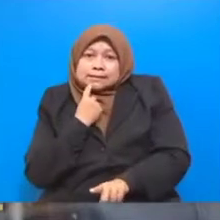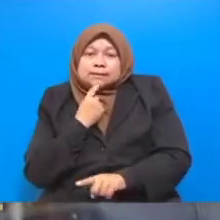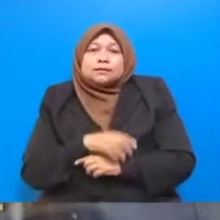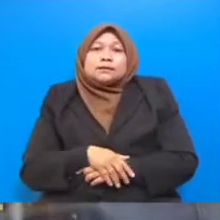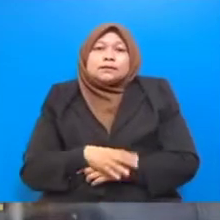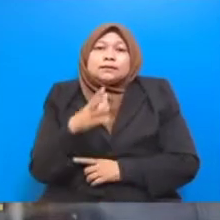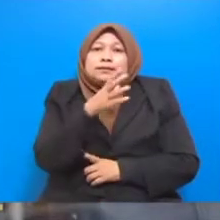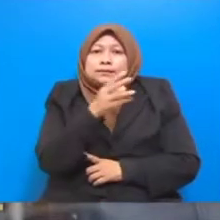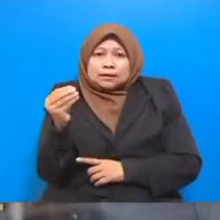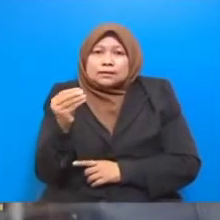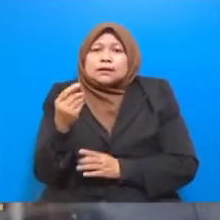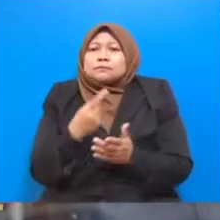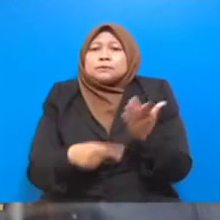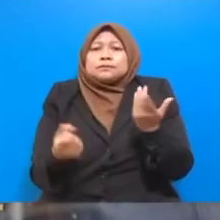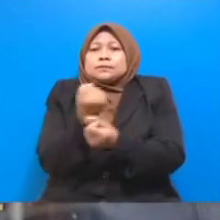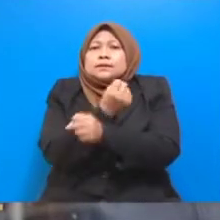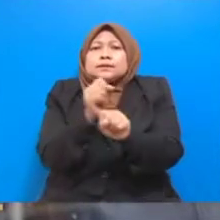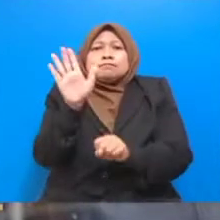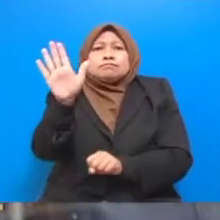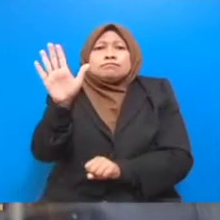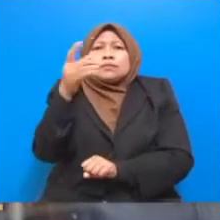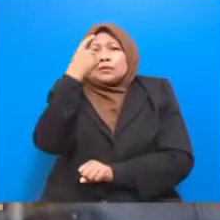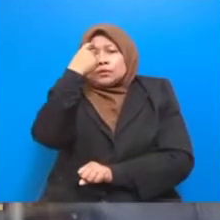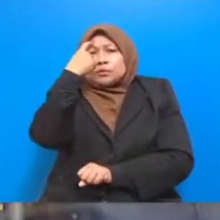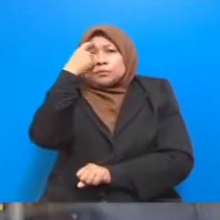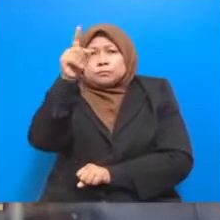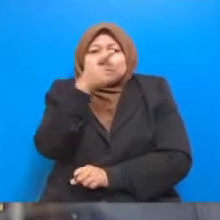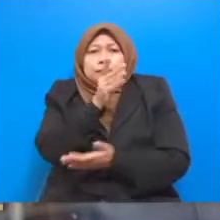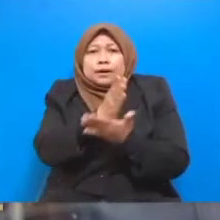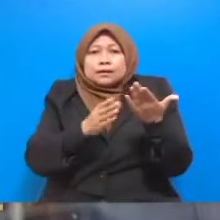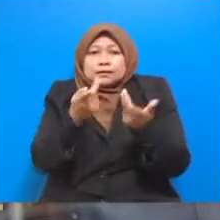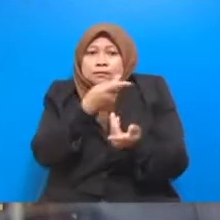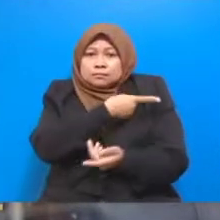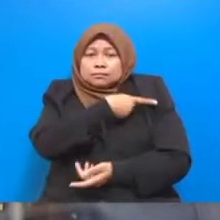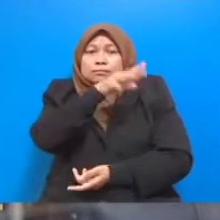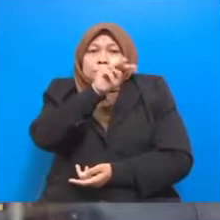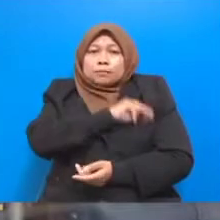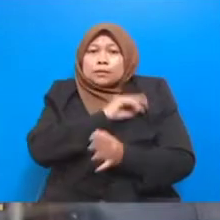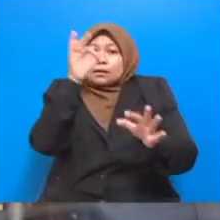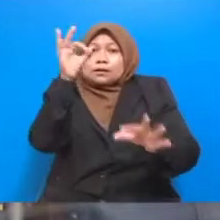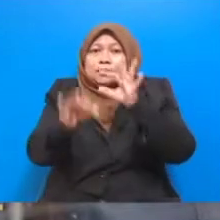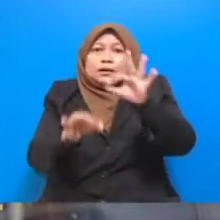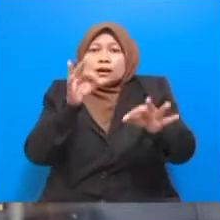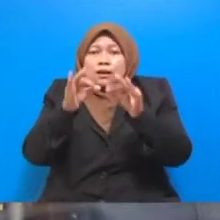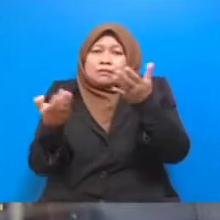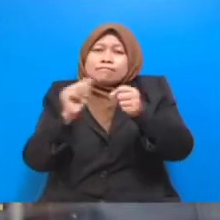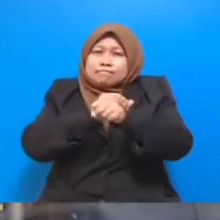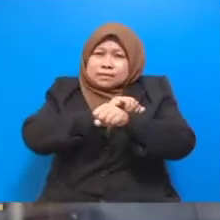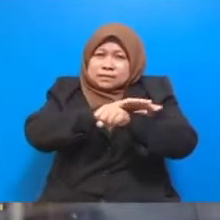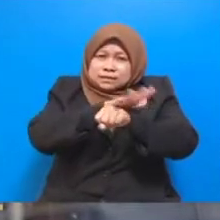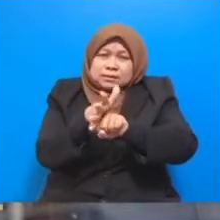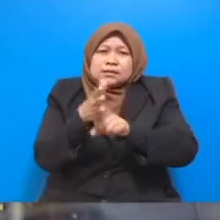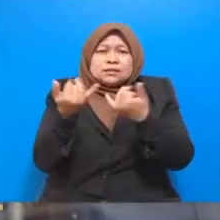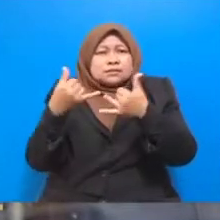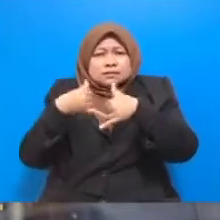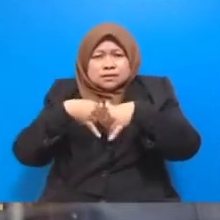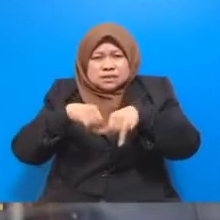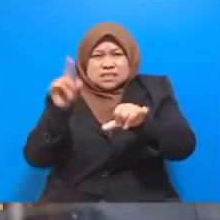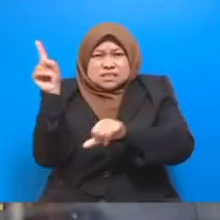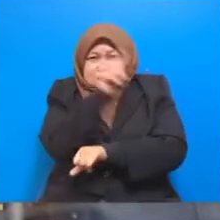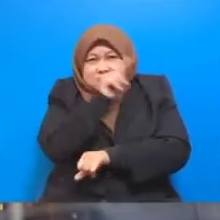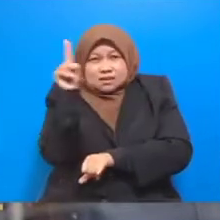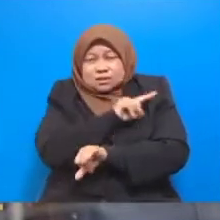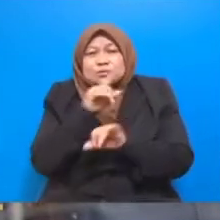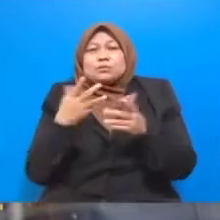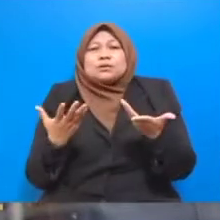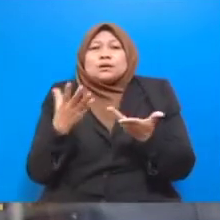dan apakah persediaan yang dilakukan oleh pihak kementerian jika pandemic copy 19 ini semakin terug